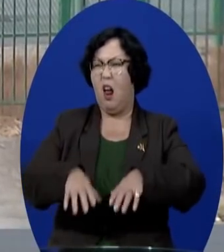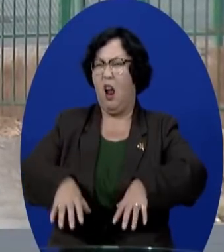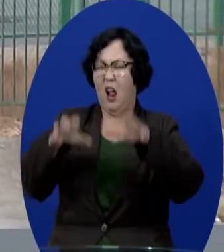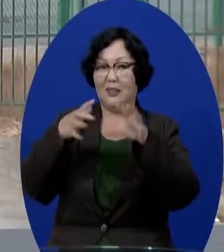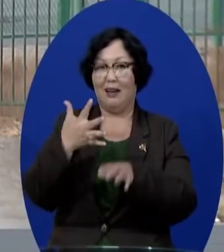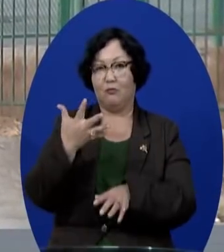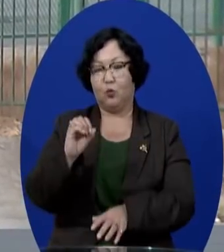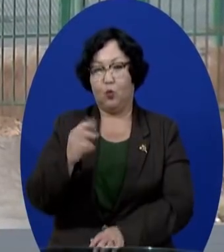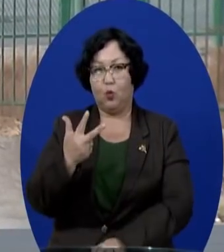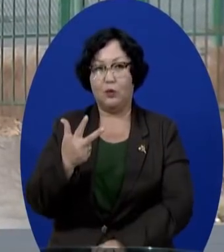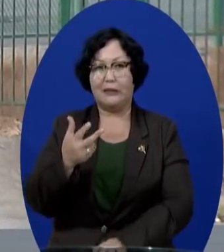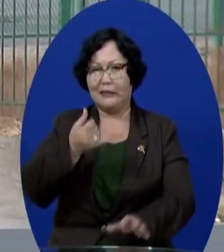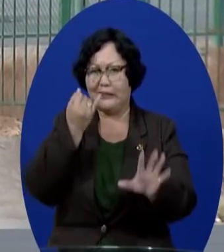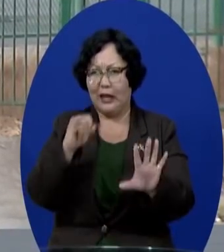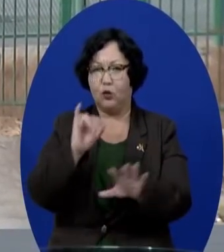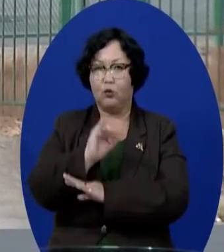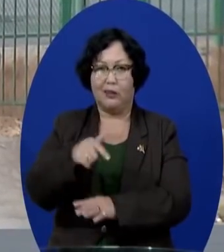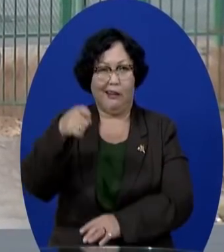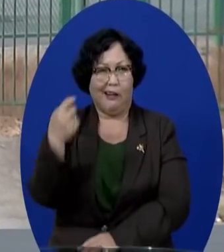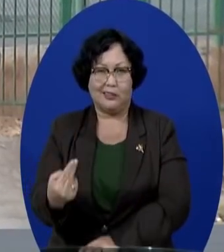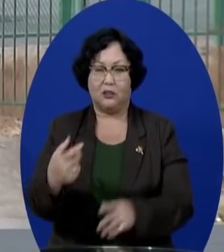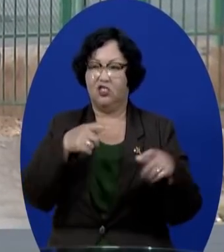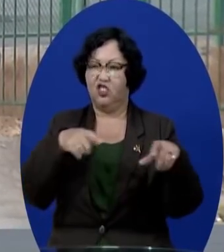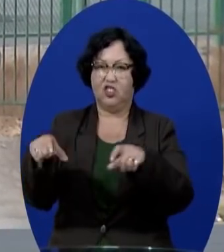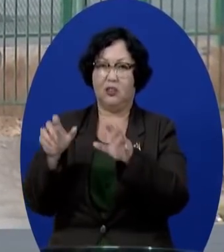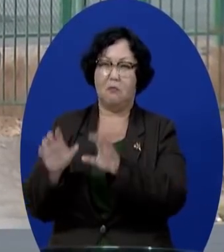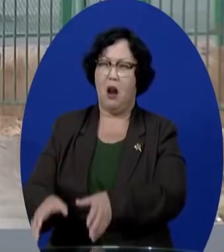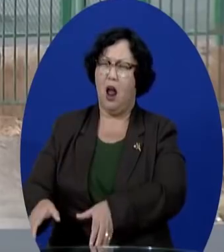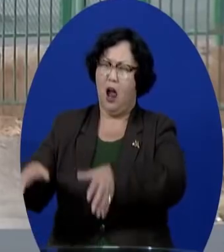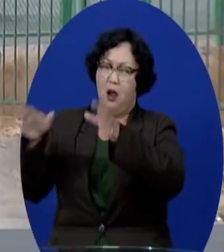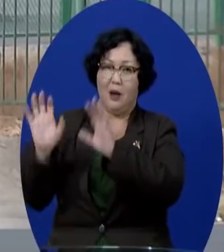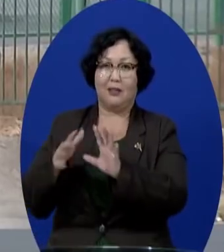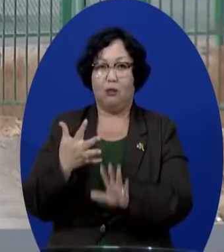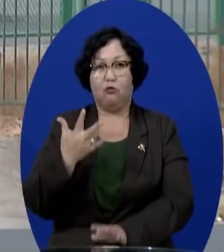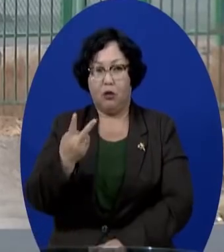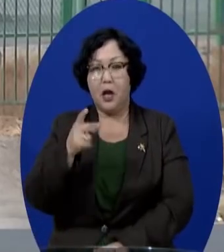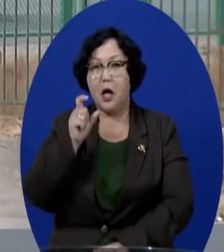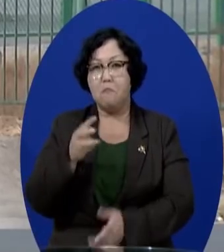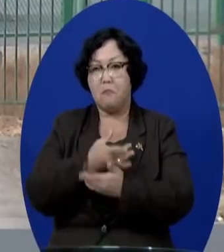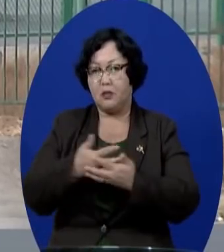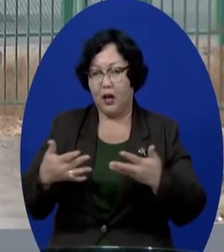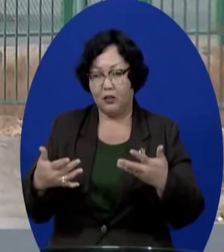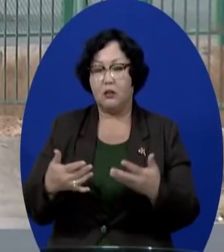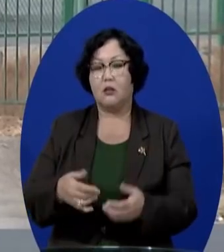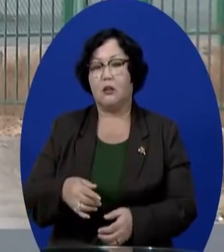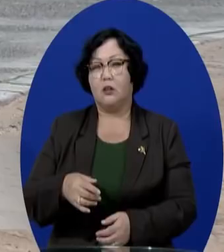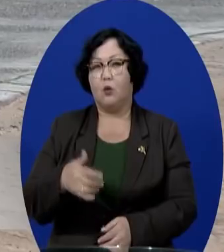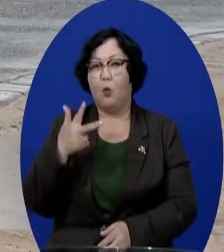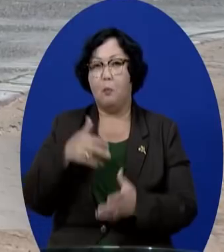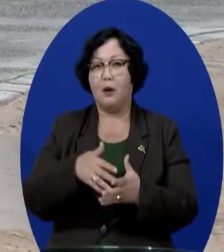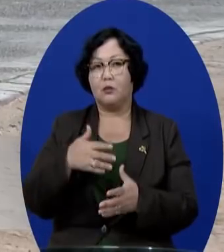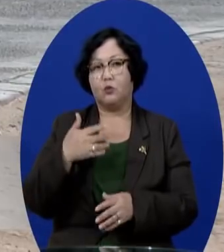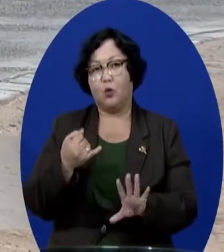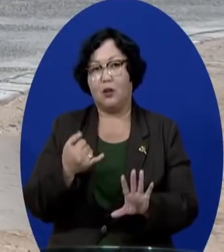нь 60-аас дээш хоног гатсан чингэлэг, 52 нь стратегийн ачаа болон имлэгийн хэрэгсэл бүхий чингэлэг, 3654